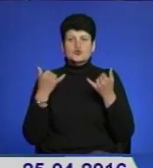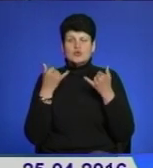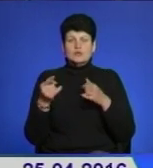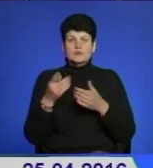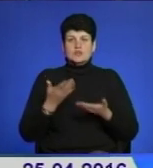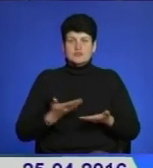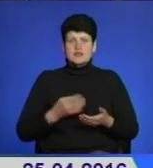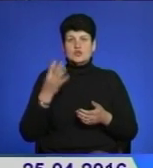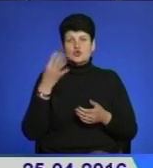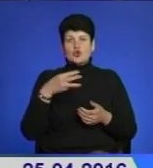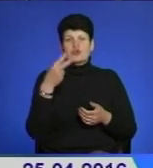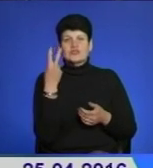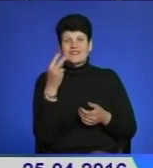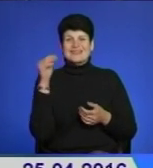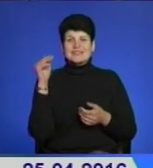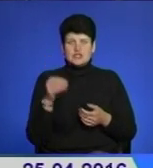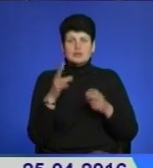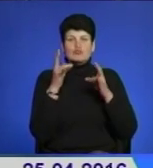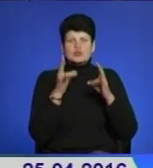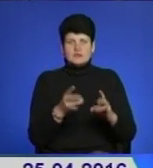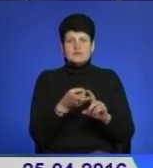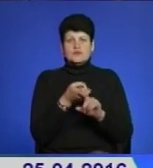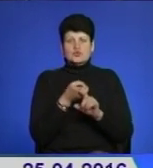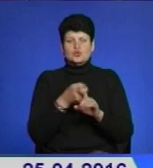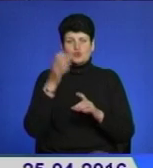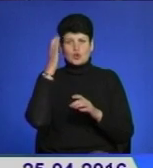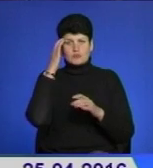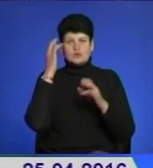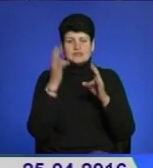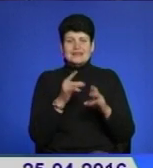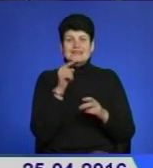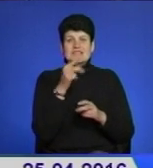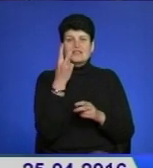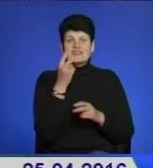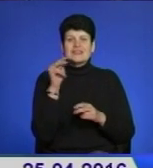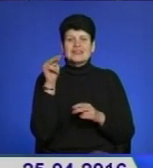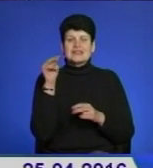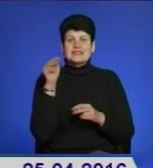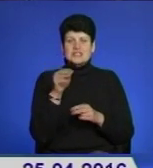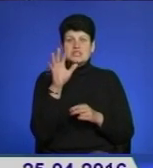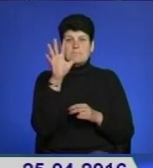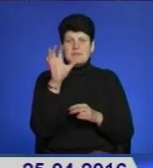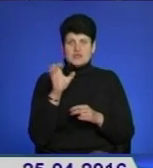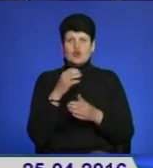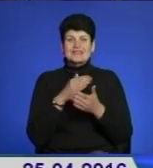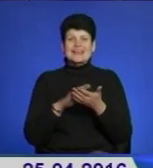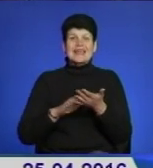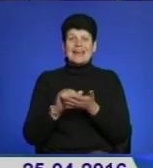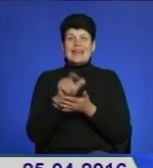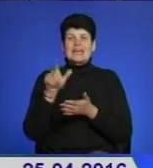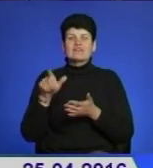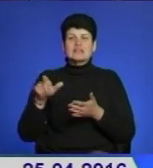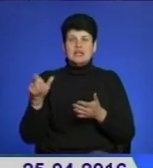проживає 42 тисячі постраждалих внаслідок Чорнобильської трагедії, з них понад 2500 ліквідаторів. Медалями та